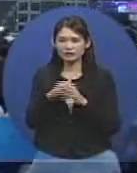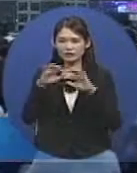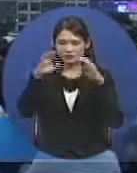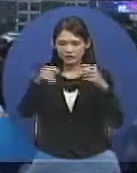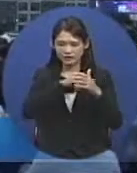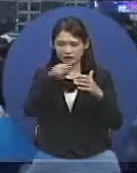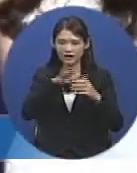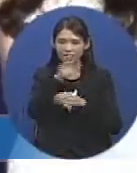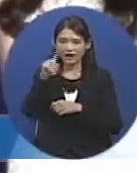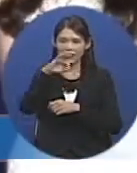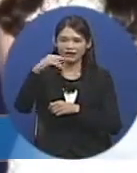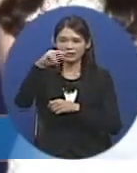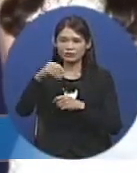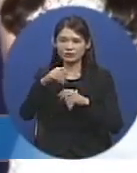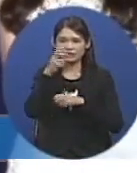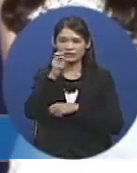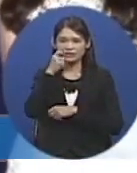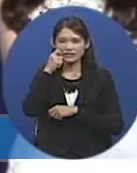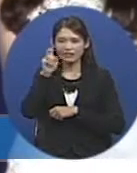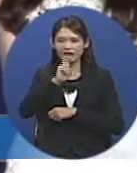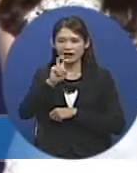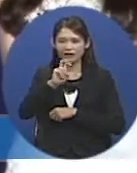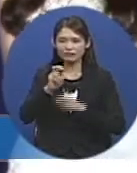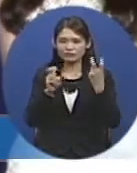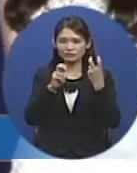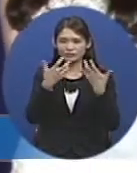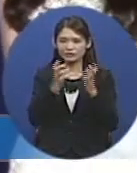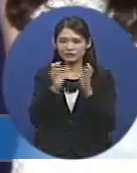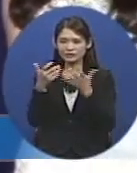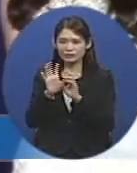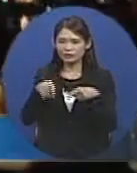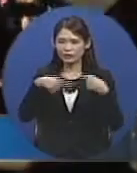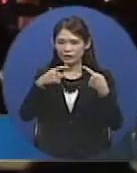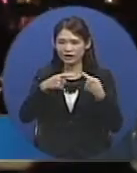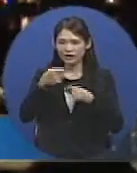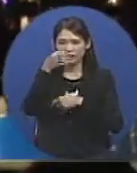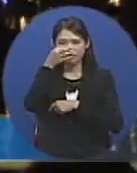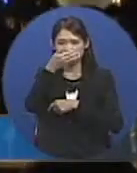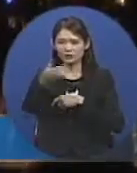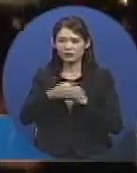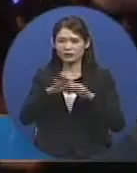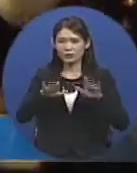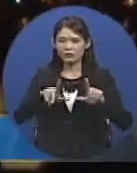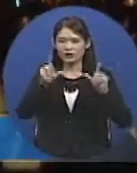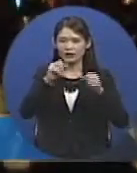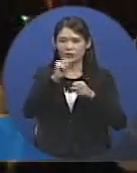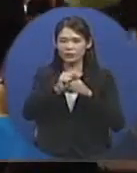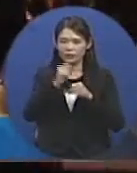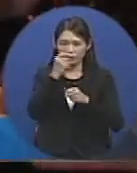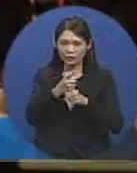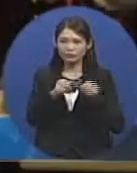정상급 아이돌 가수 22개 팀 등이 출연해 화려한 공연을 선보였습니다. 한편 올해로 5회째를 맞은